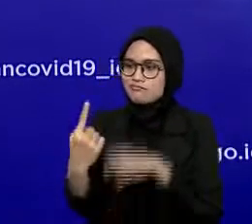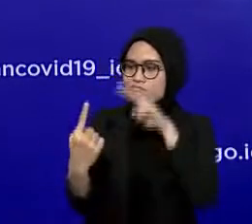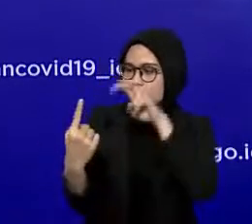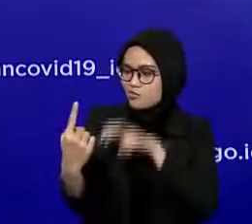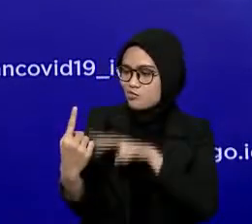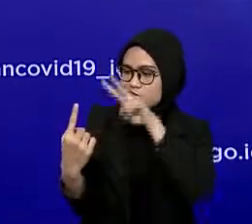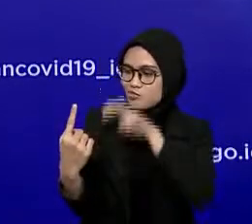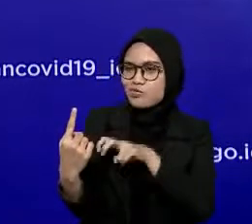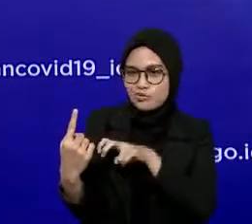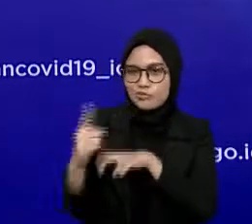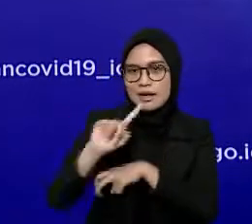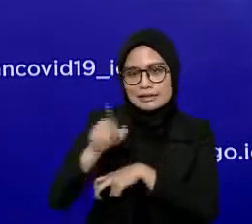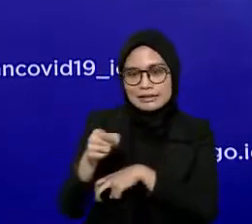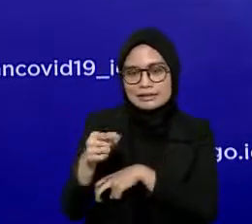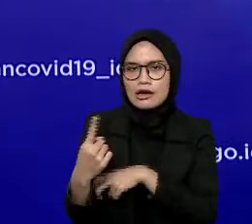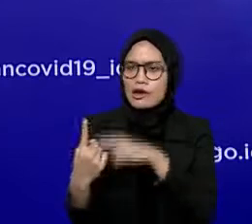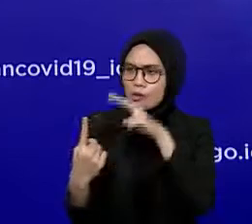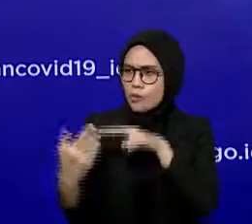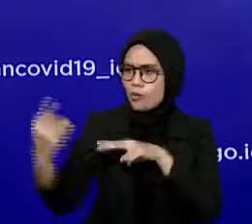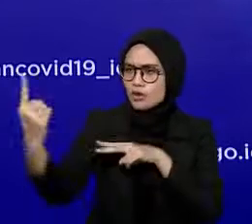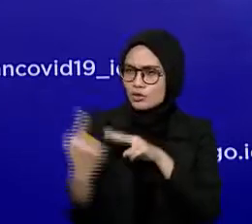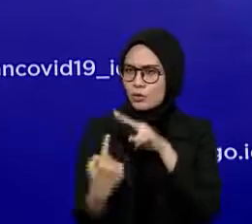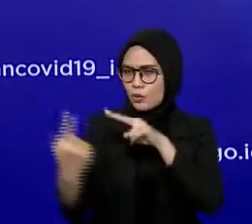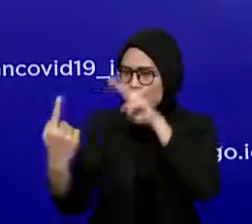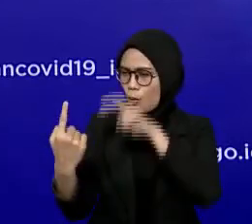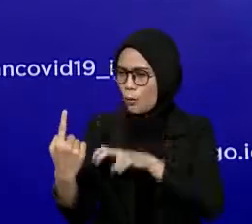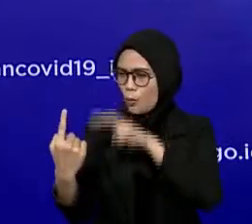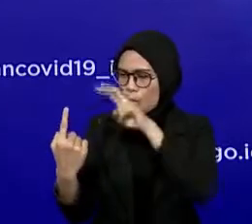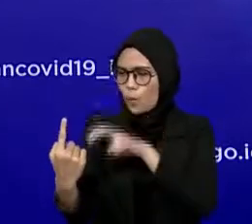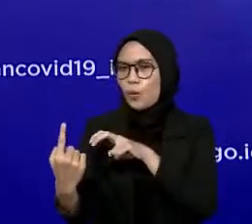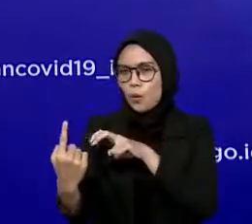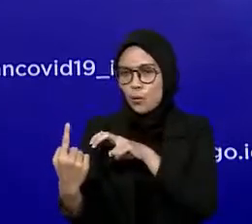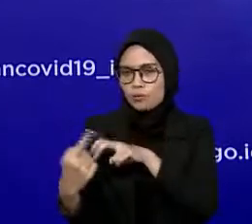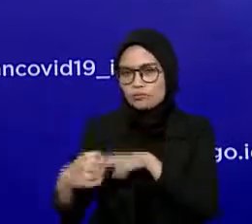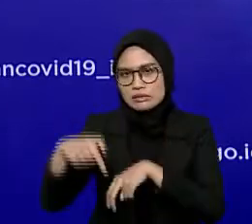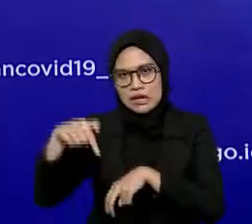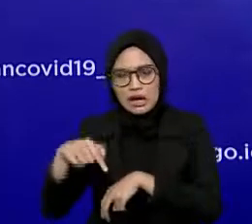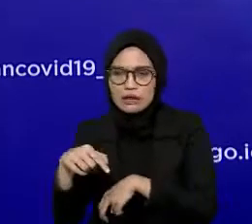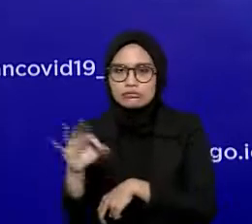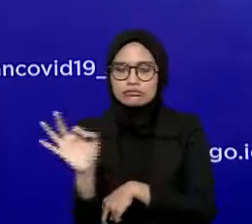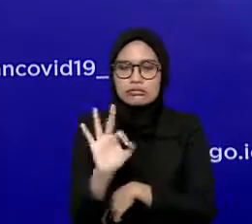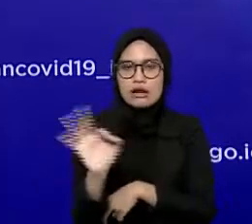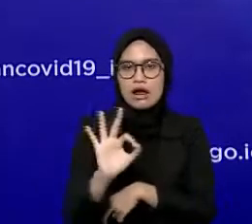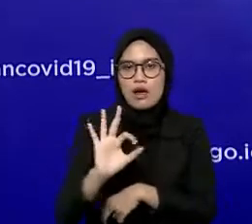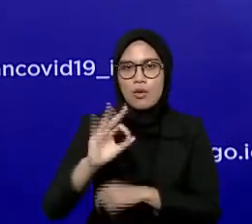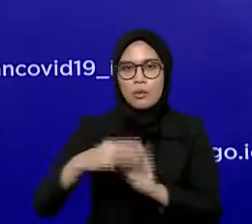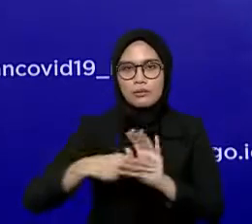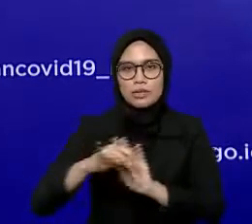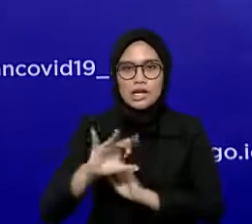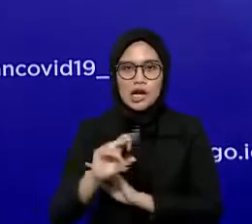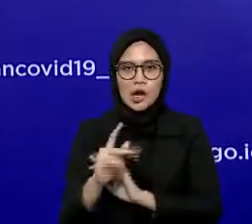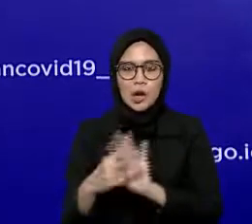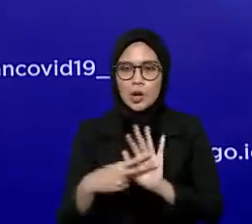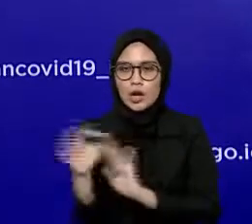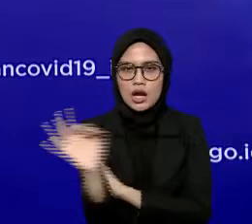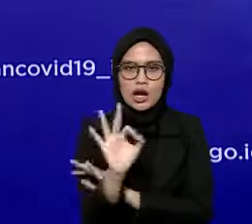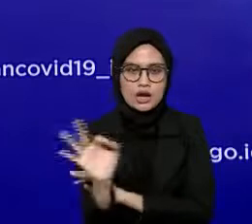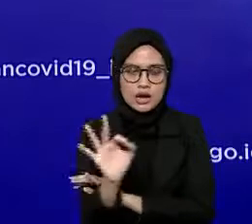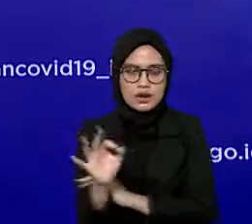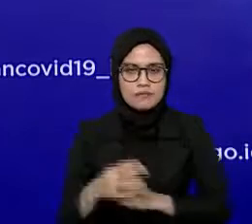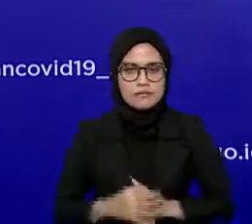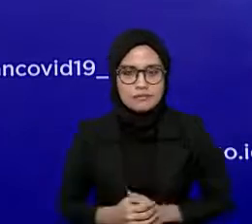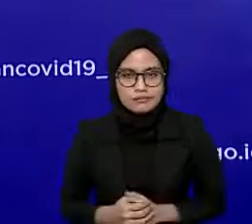belum ditemukan kasus bervarian Omikron. Kita berharap antisipasi yang kita lakukan secara dini